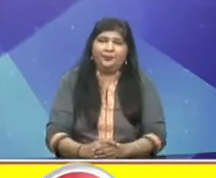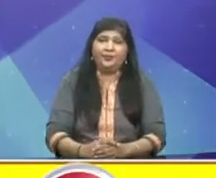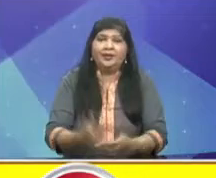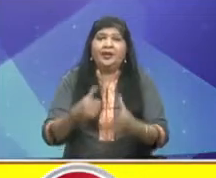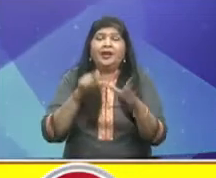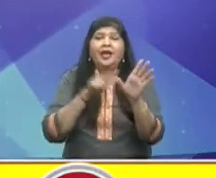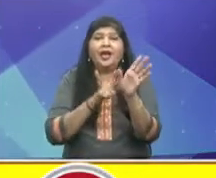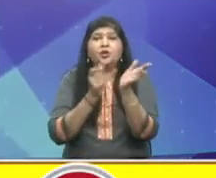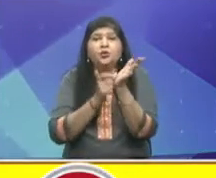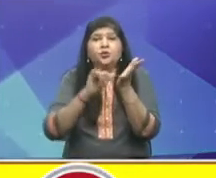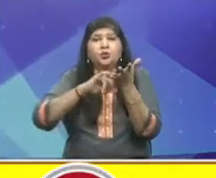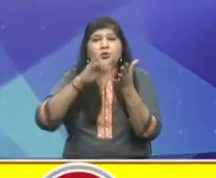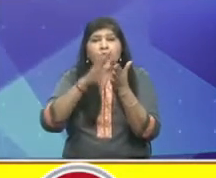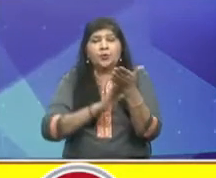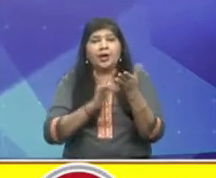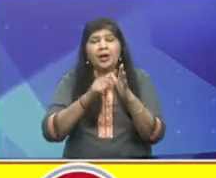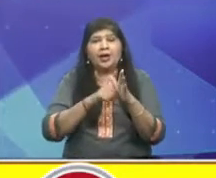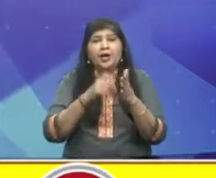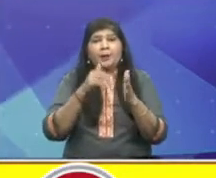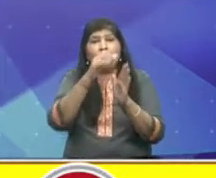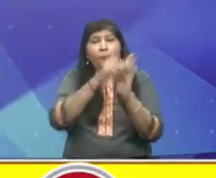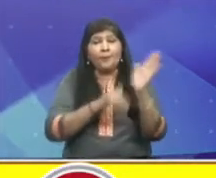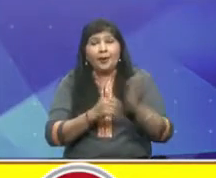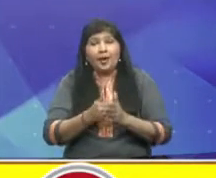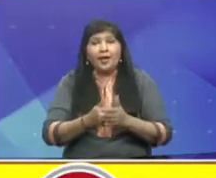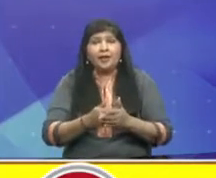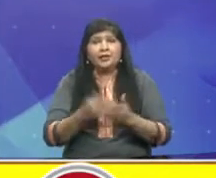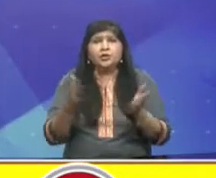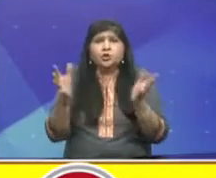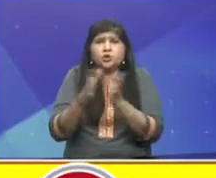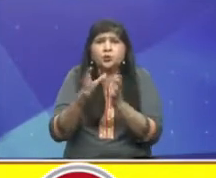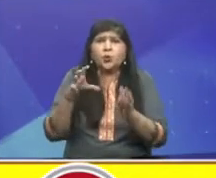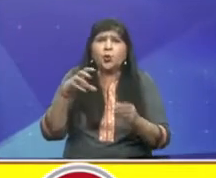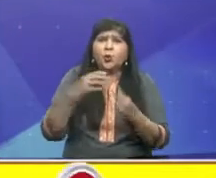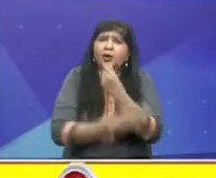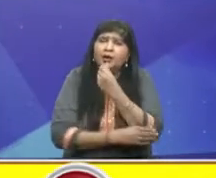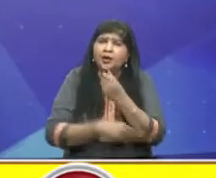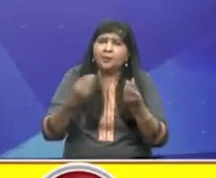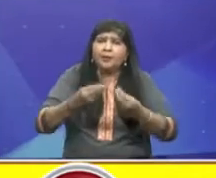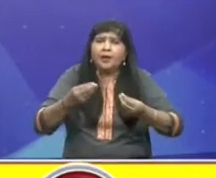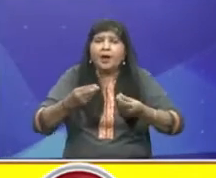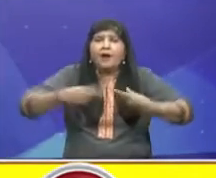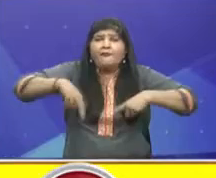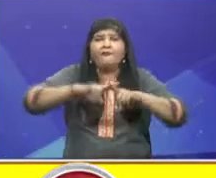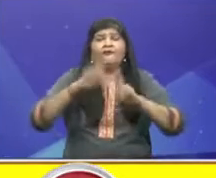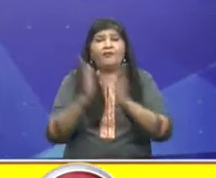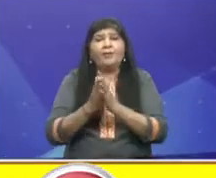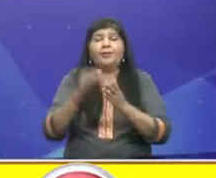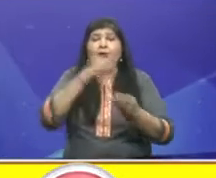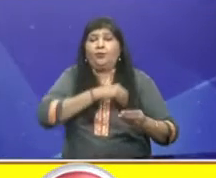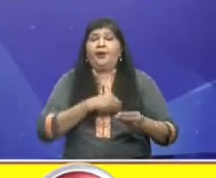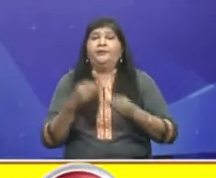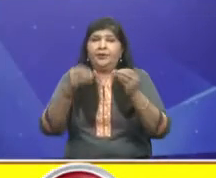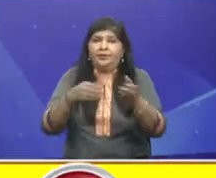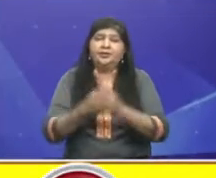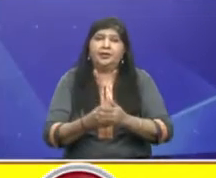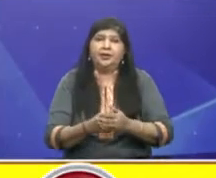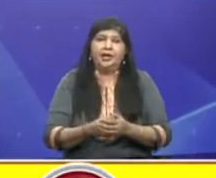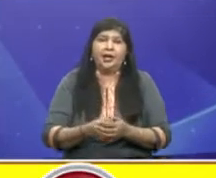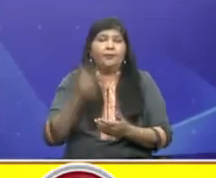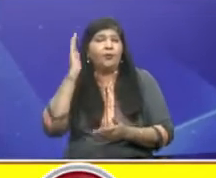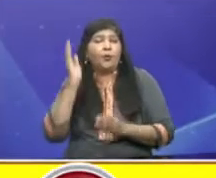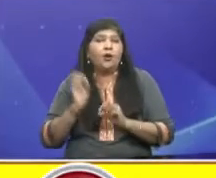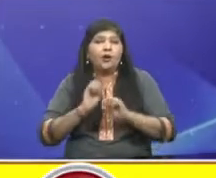आयुष्मान भारत योजना ये गरीबों के लिए है, मध्यम वर्ग के लिए है, सामान्य परिवारों के लिए है। तो घर घर इस बात को पहुंचाएंगे